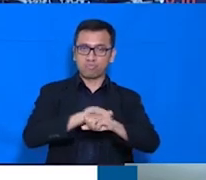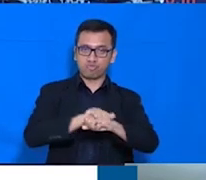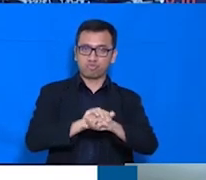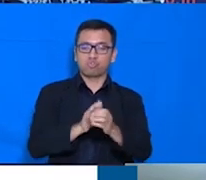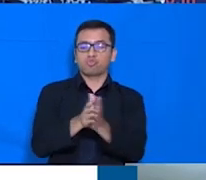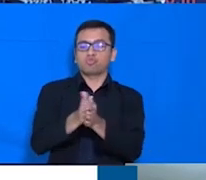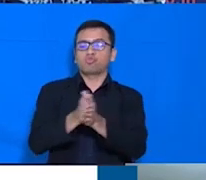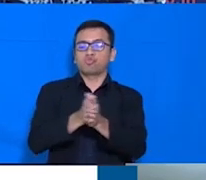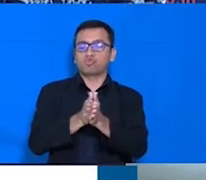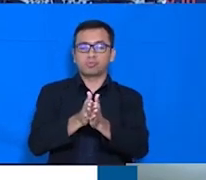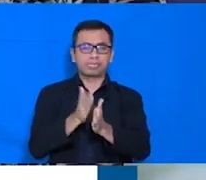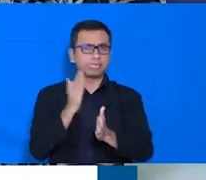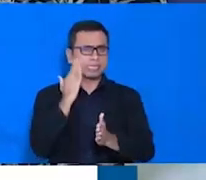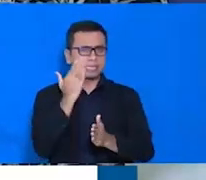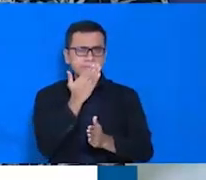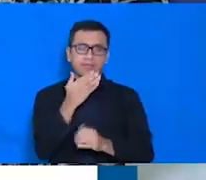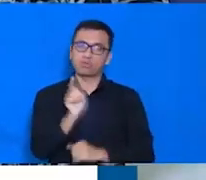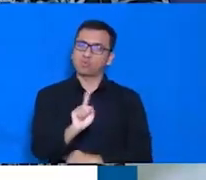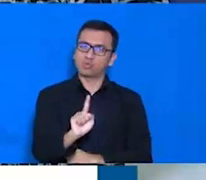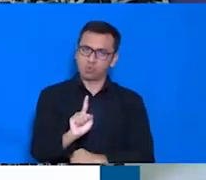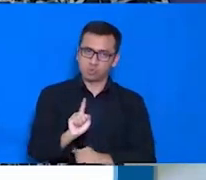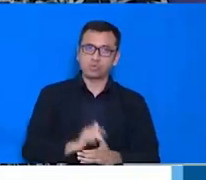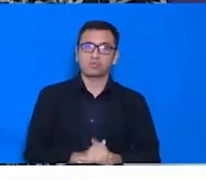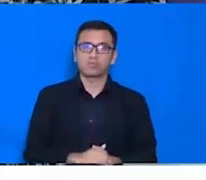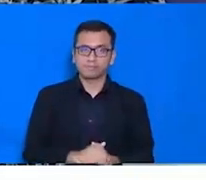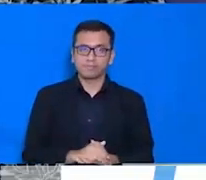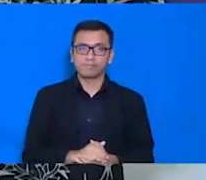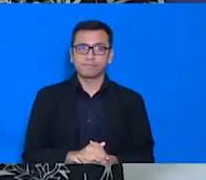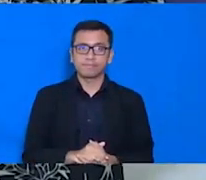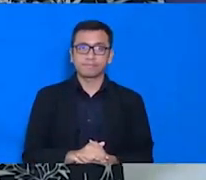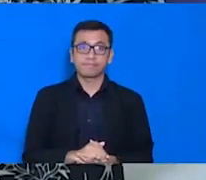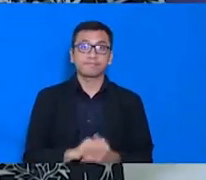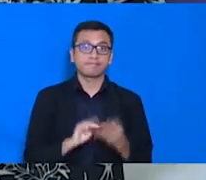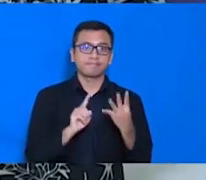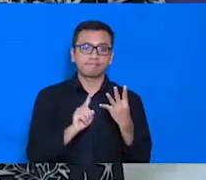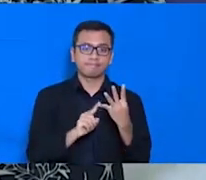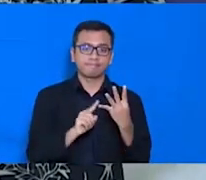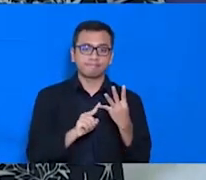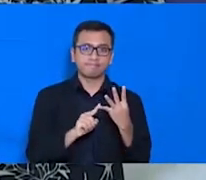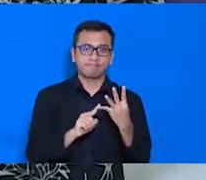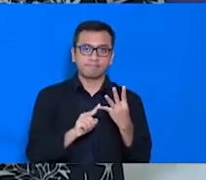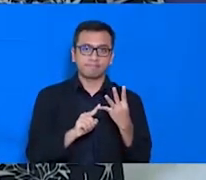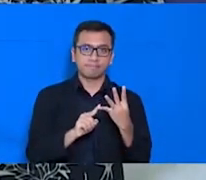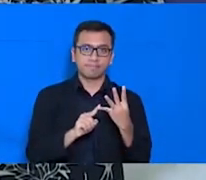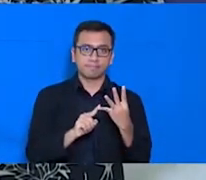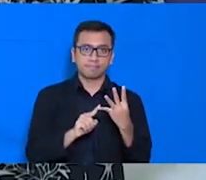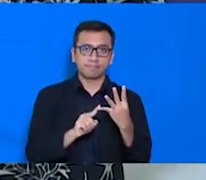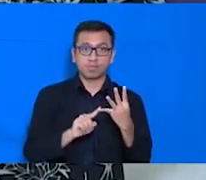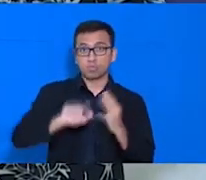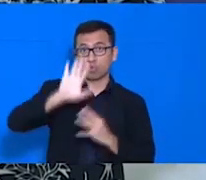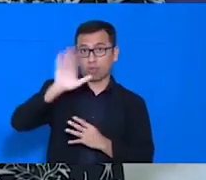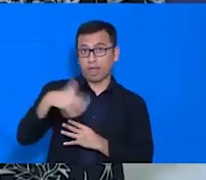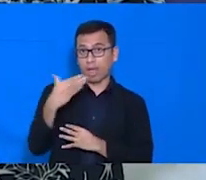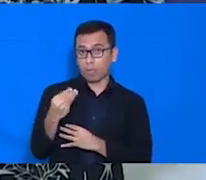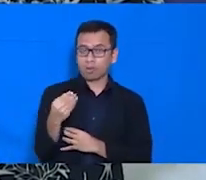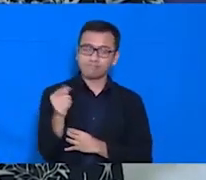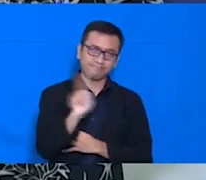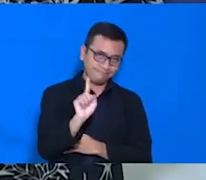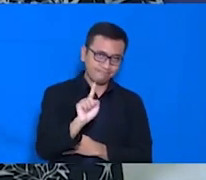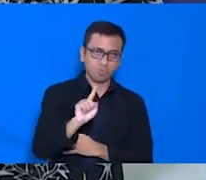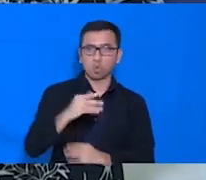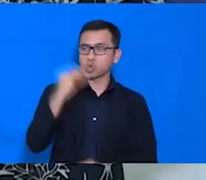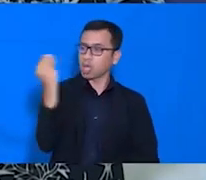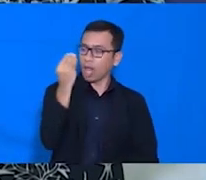muka. Yang keempat, tidak mudik dan tidak piknik. Yang